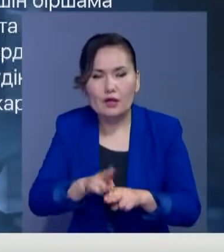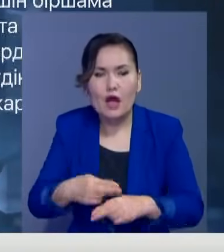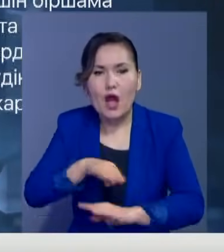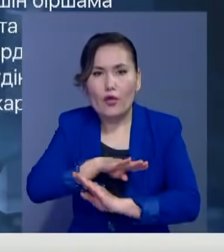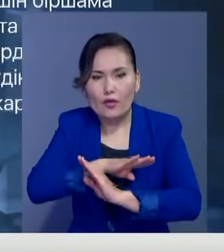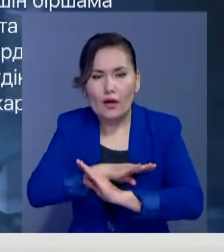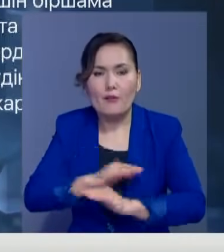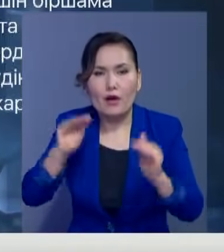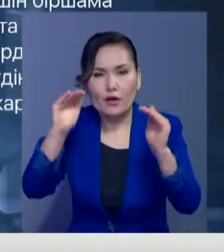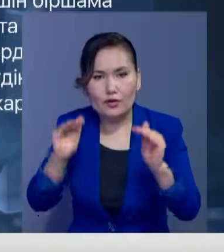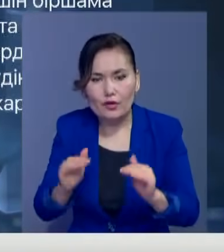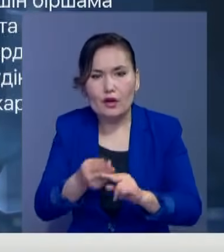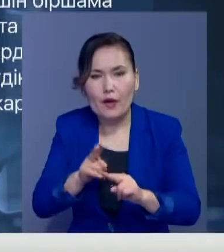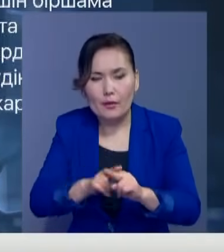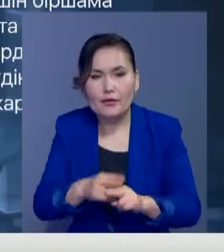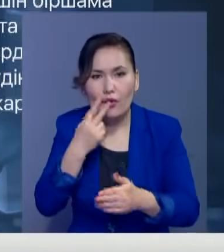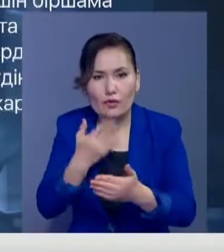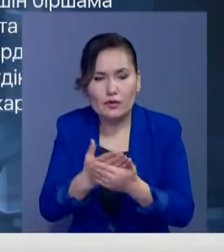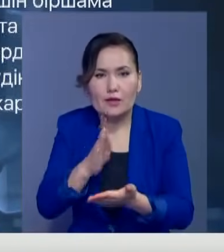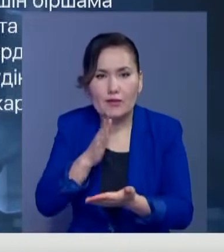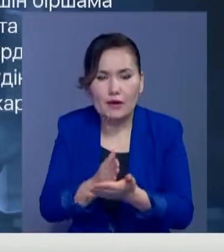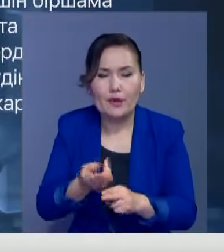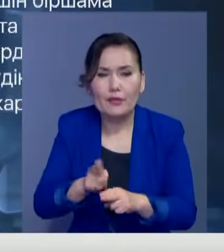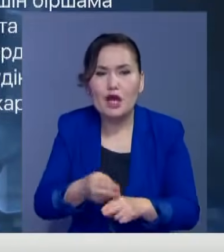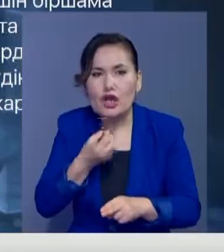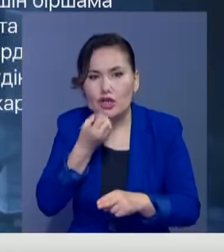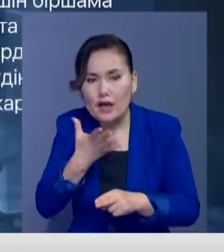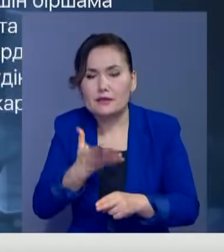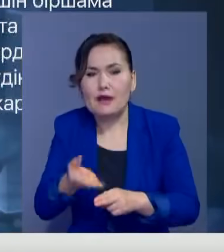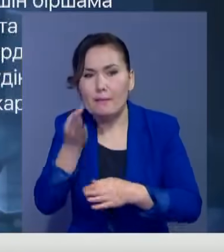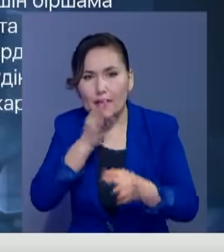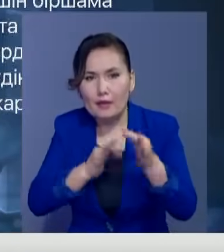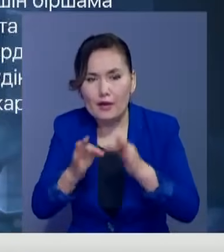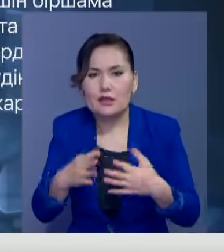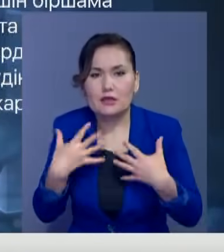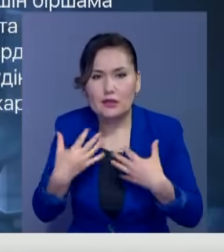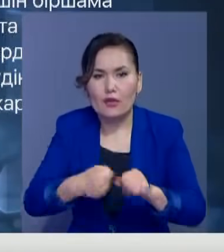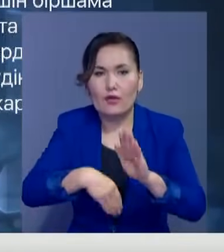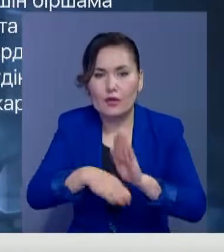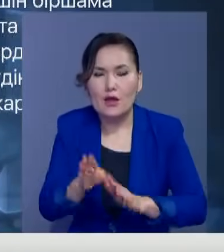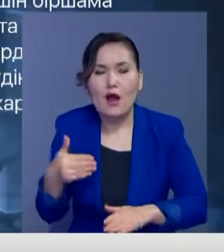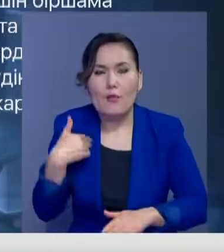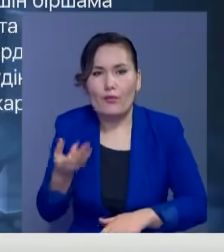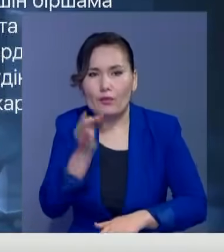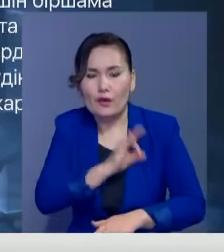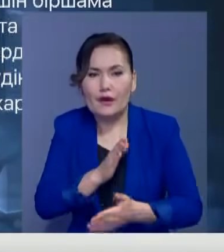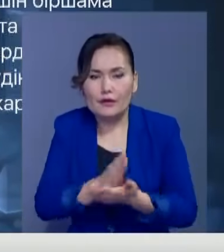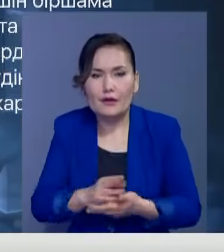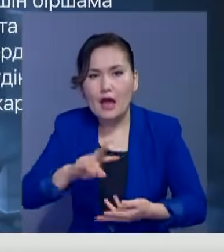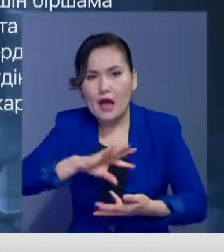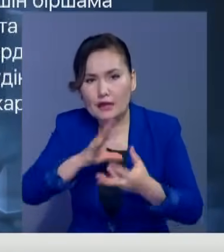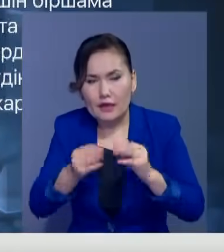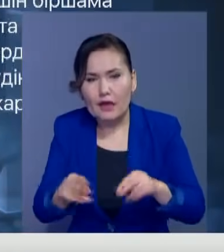көрсеткішін біршама азайтқанымызды мақтанышпен айталамыз. Оң нәтижеге қол жеткен соң деректерді жариялаймыз деп шештік. Зерттеудің